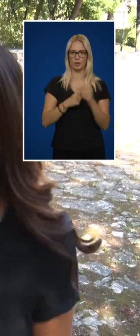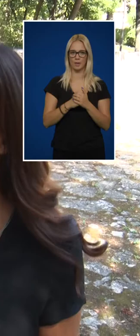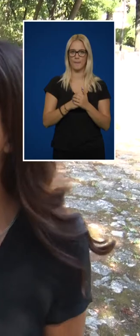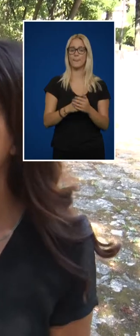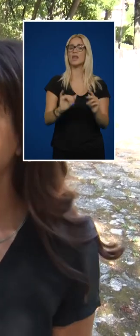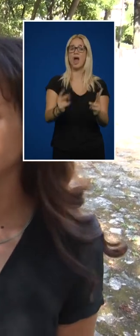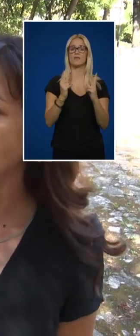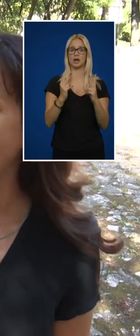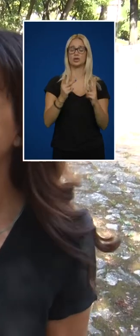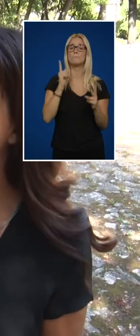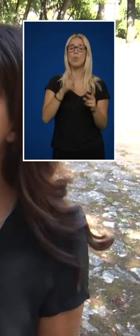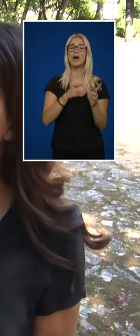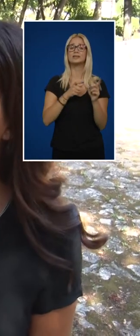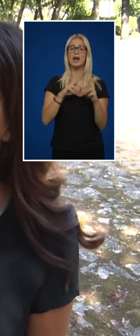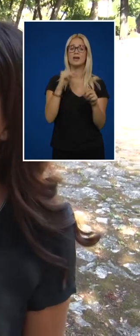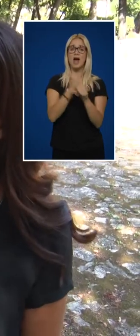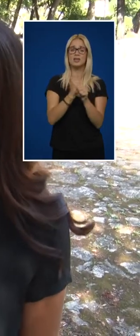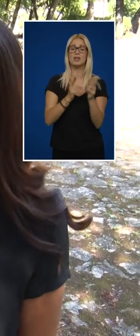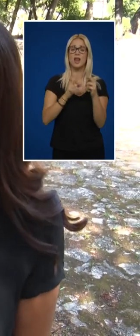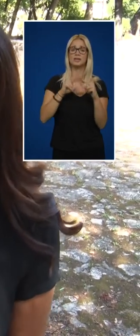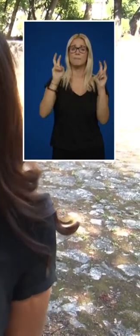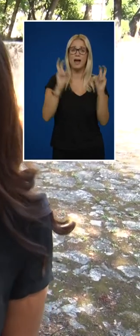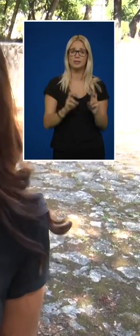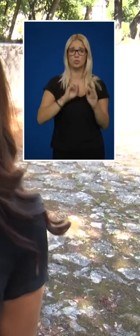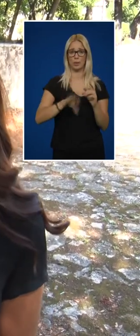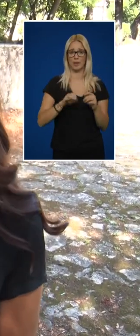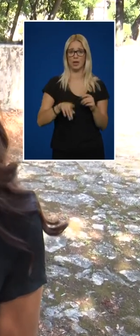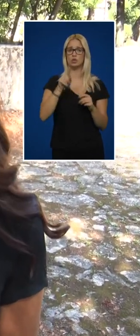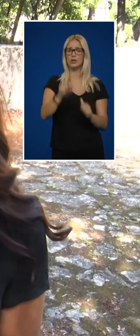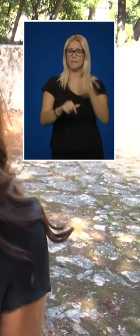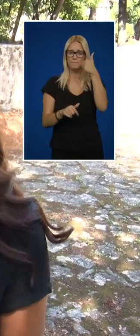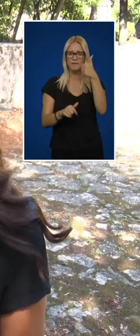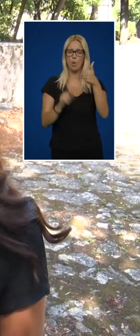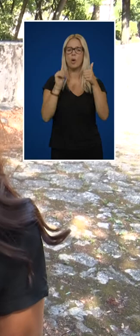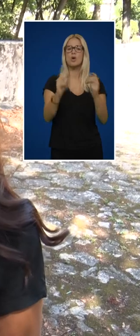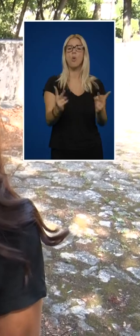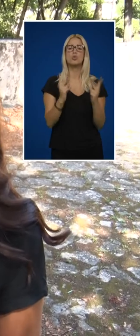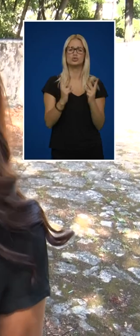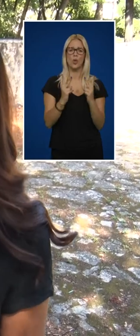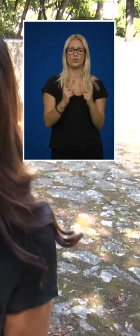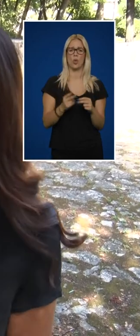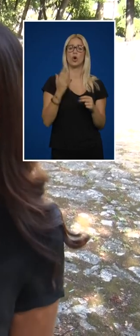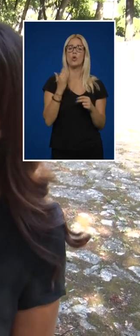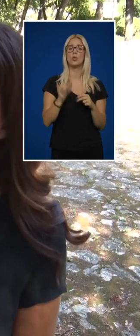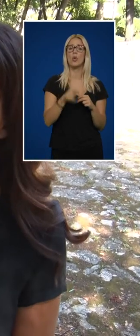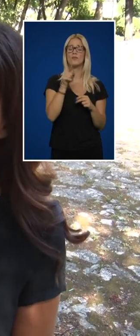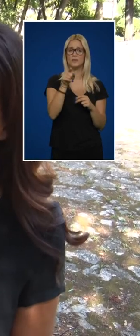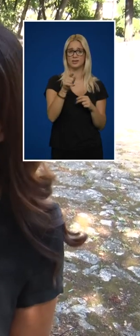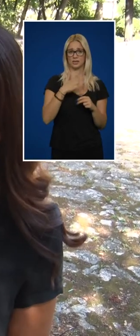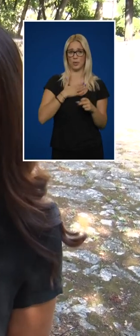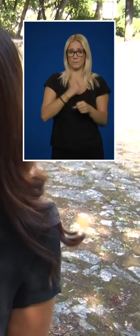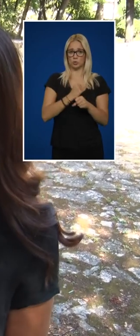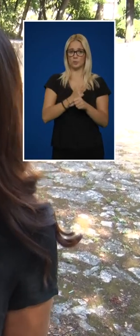zadovoljan. Činjenica je da se mora raditi na smanjenju otpada, to vam je prvo i osnovno. Ukoliko vi sa